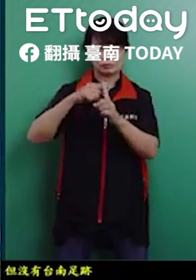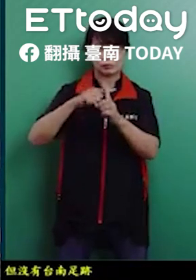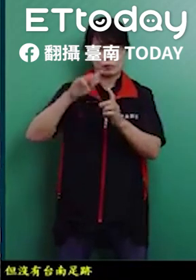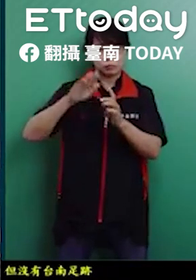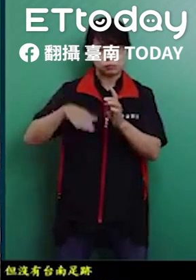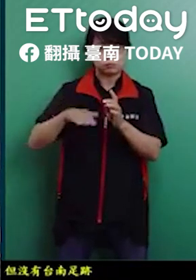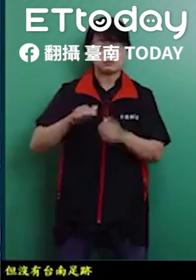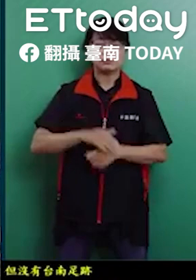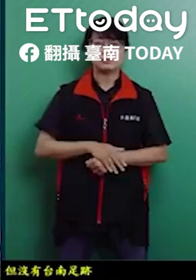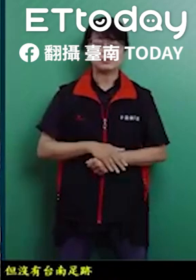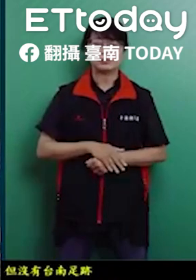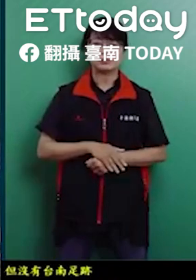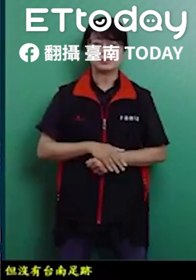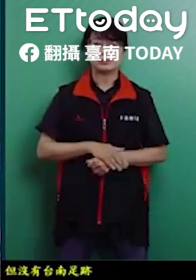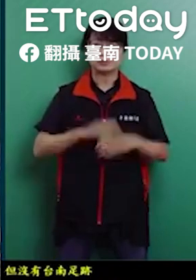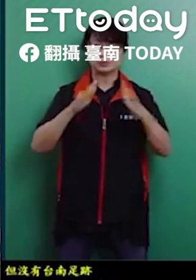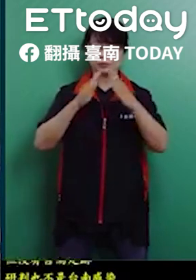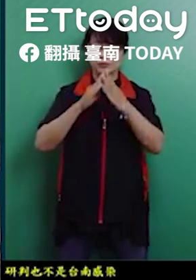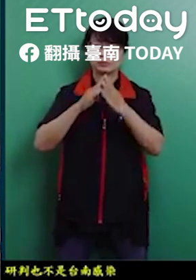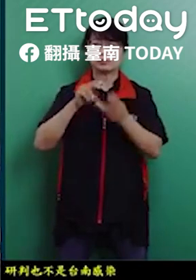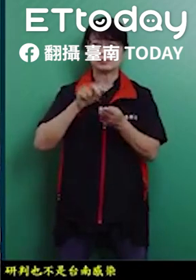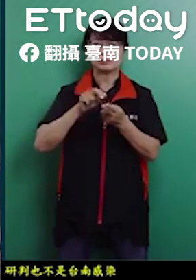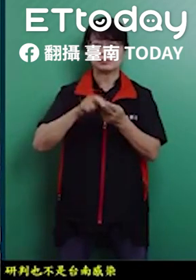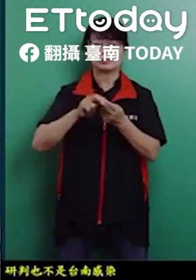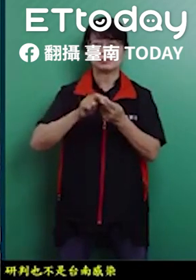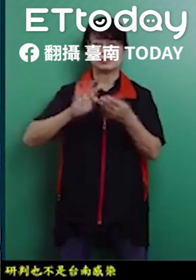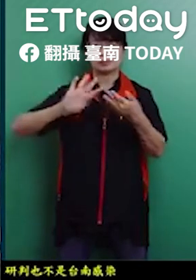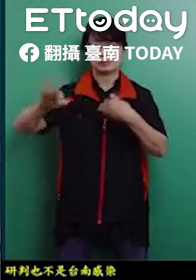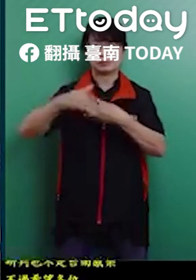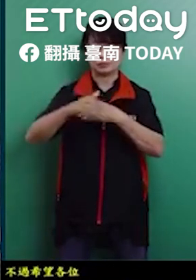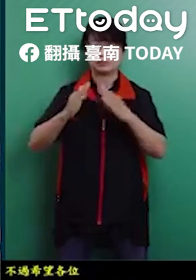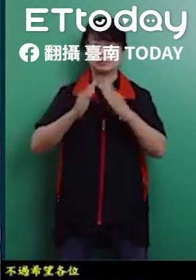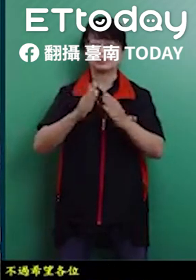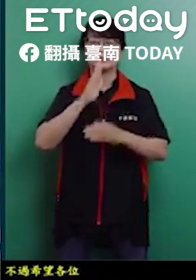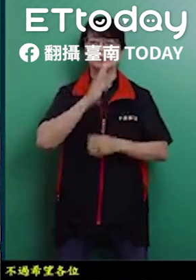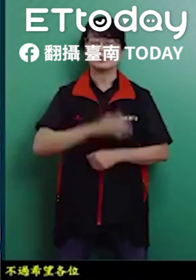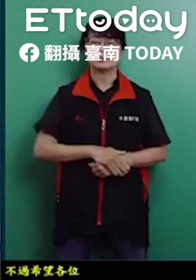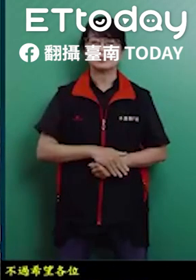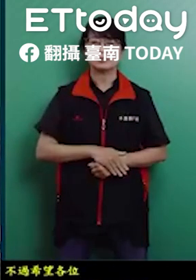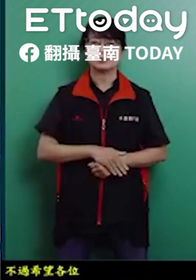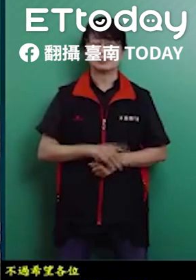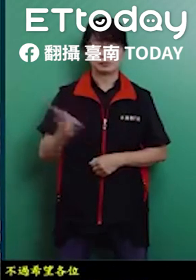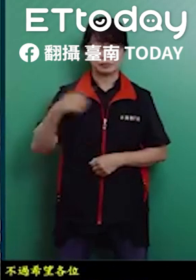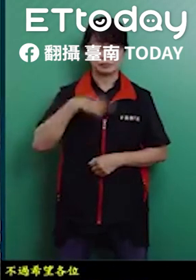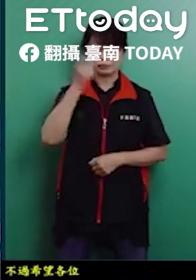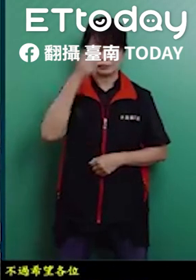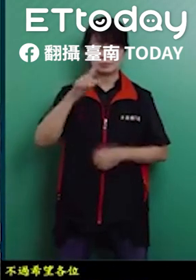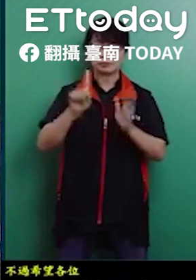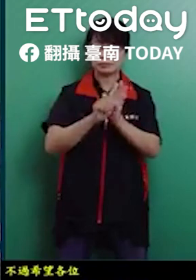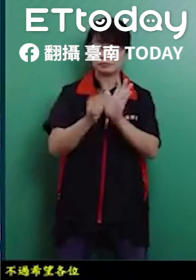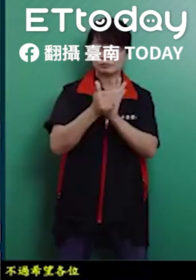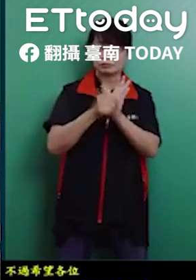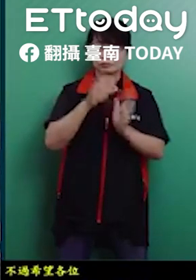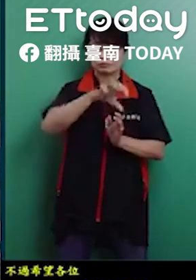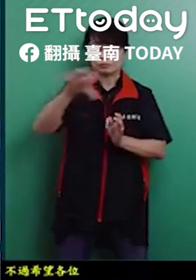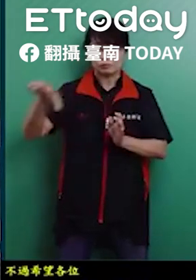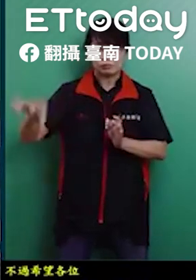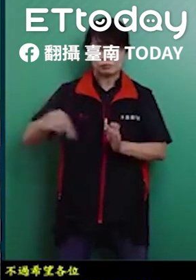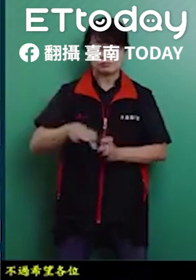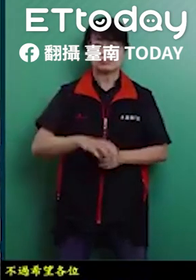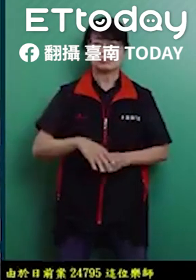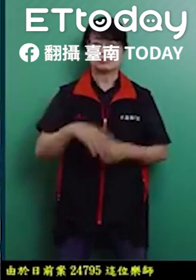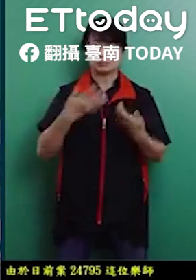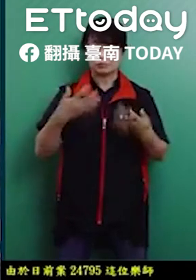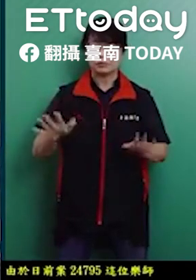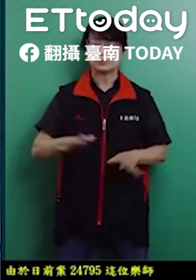外地的，户籍在外地的啊，但是他来台南啊表演了很多场，然后他